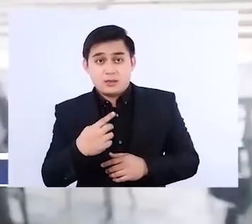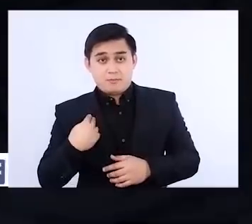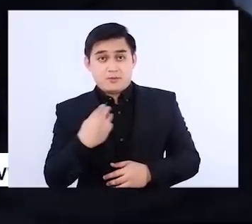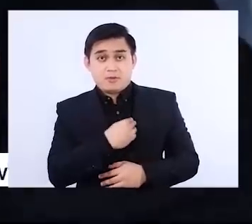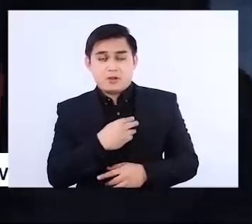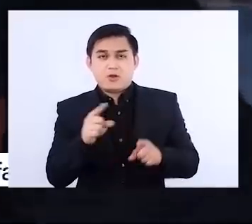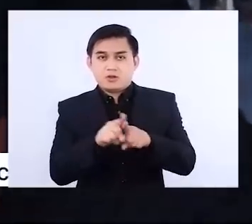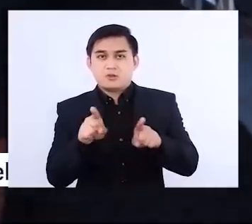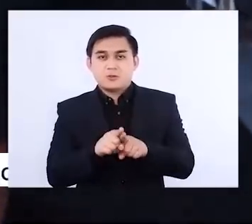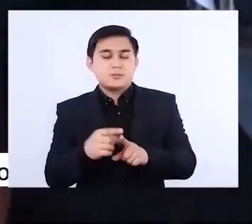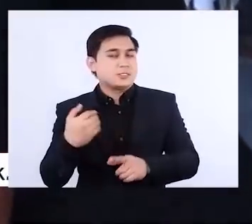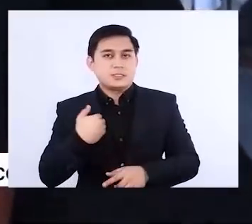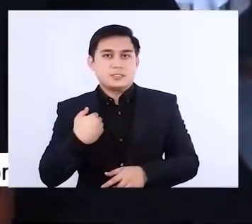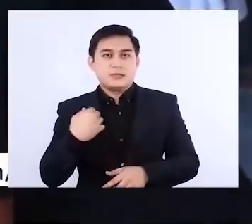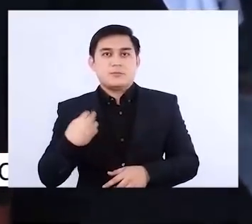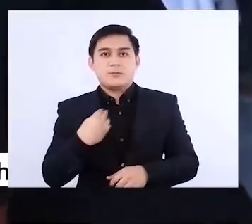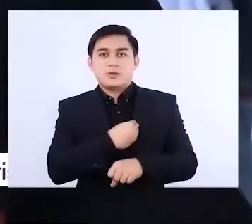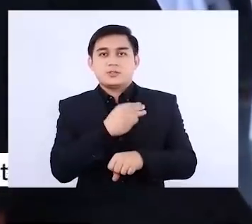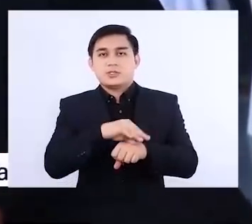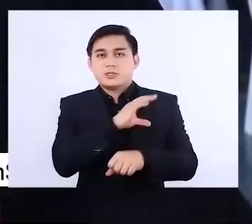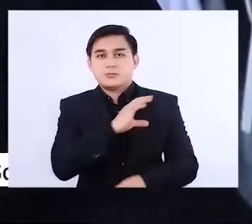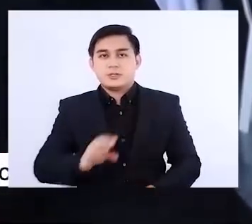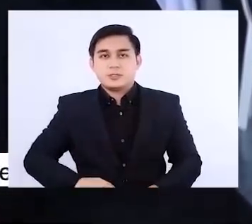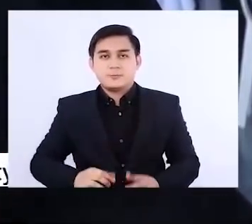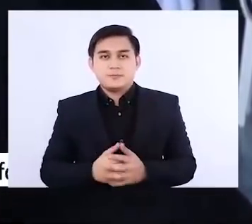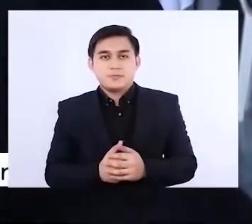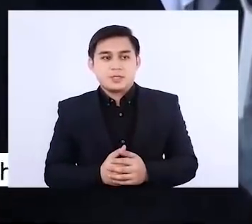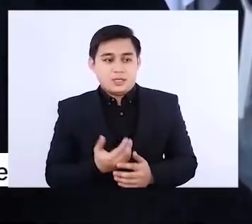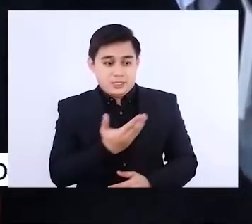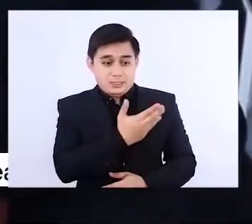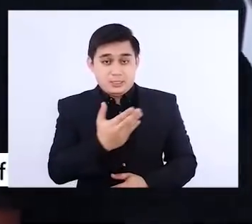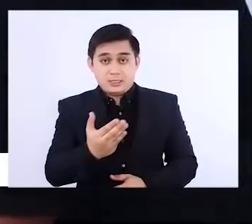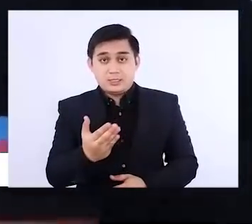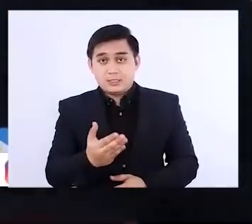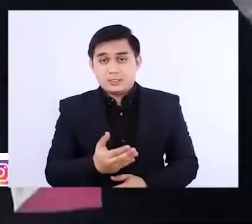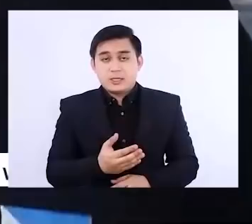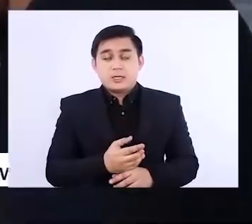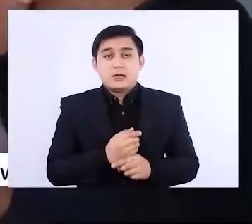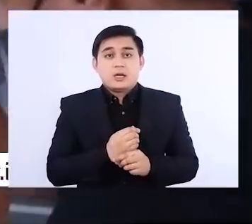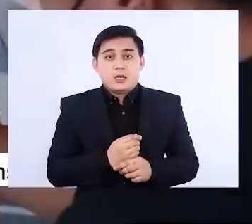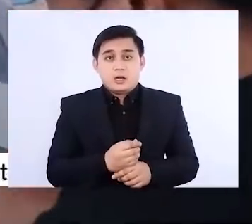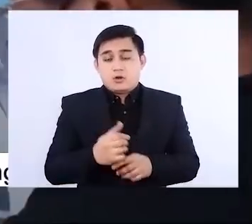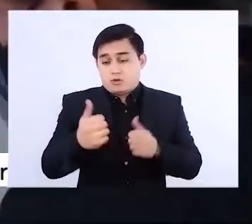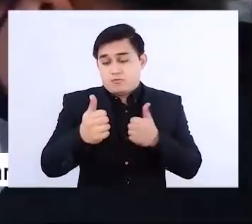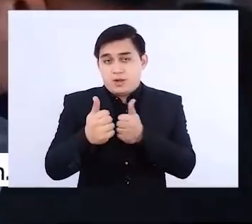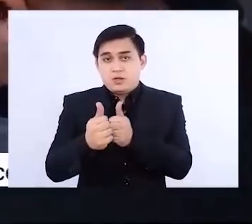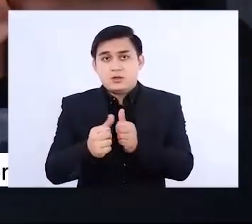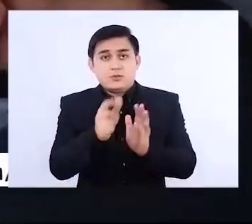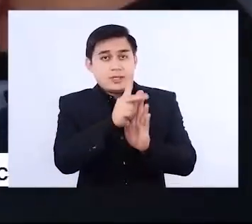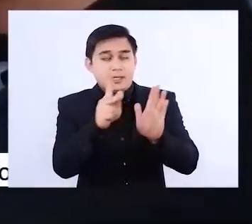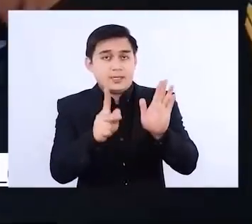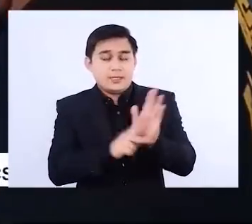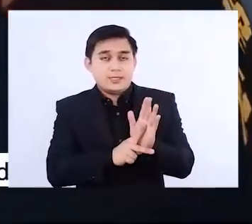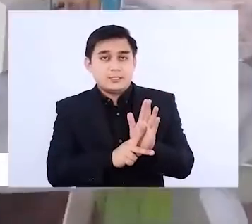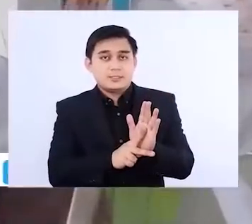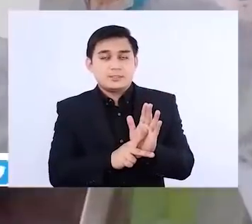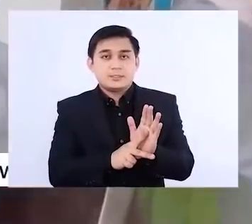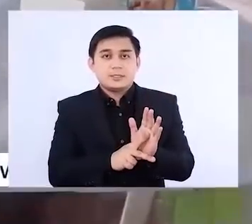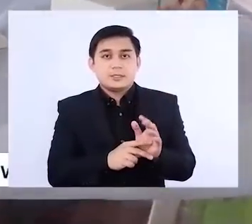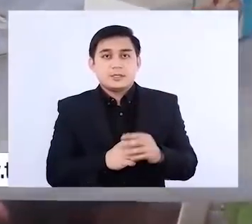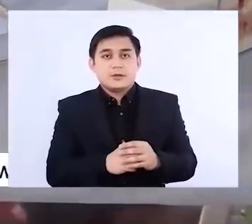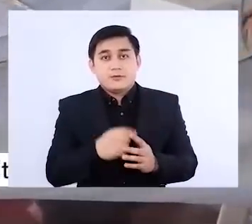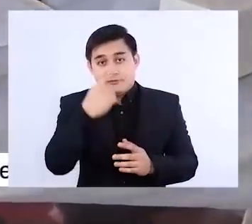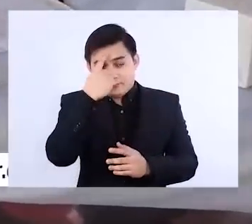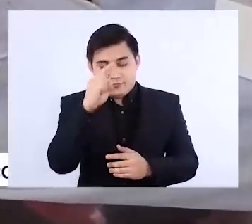kapatid. Tiniyak naman ng mga kapatid na nasusunod ang health and safety protocols na ipinapatupad ng pamahalaan para